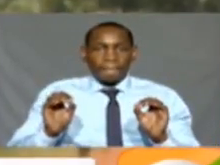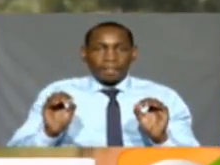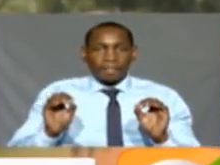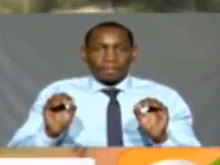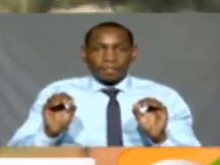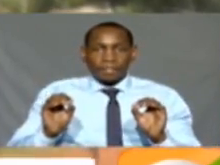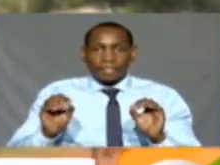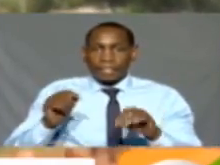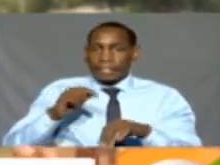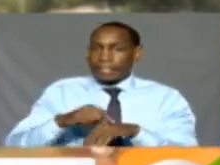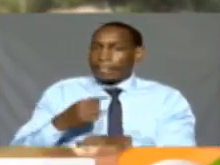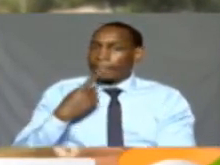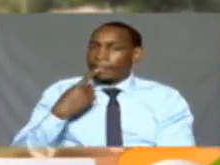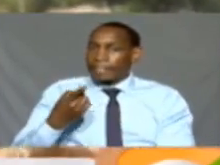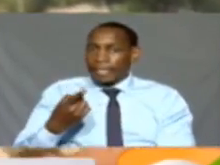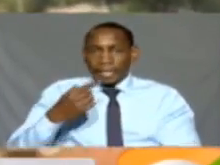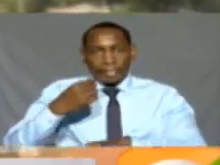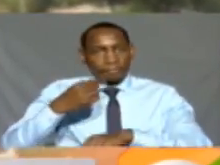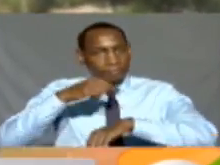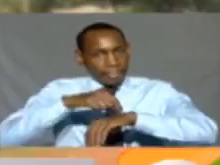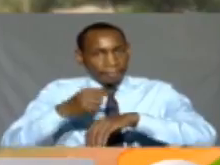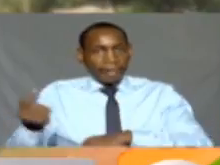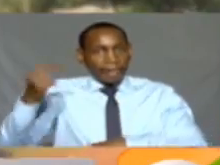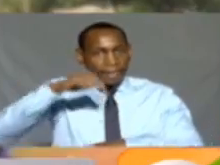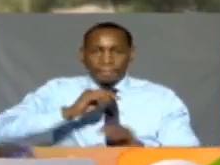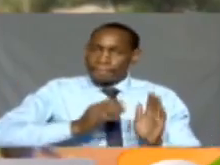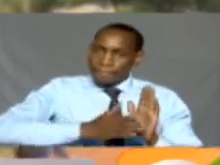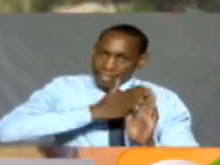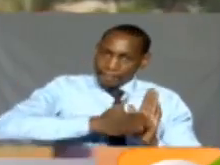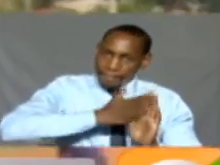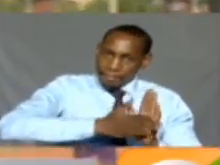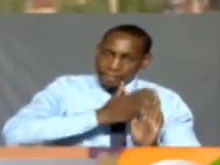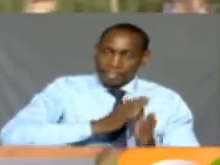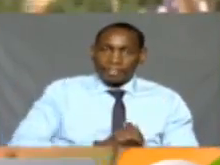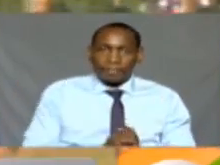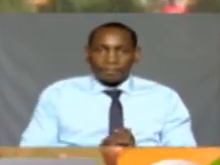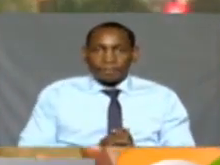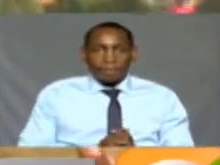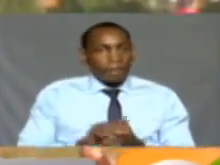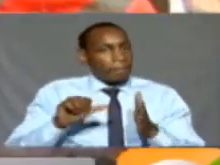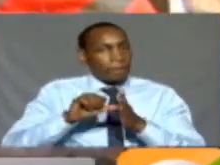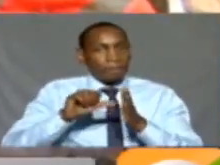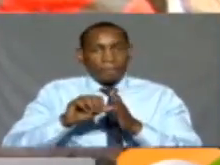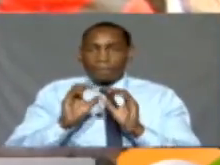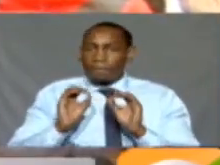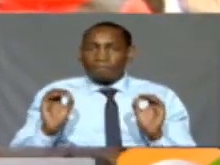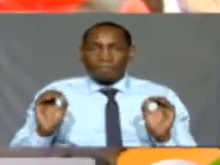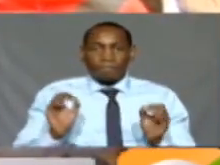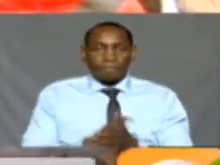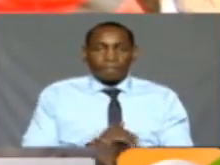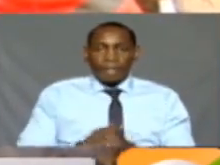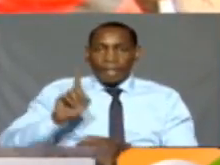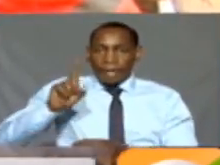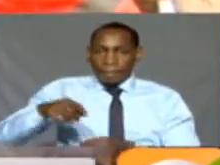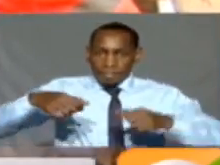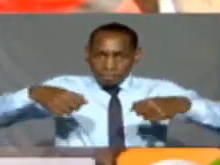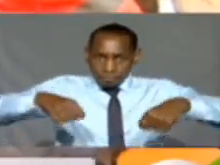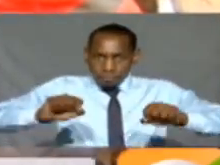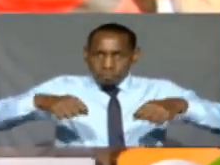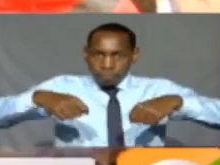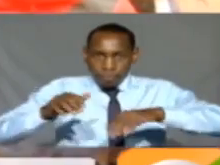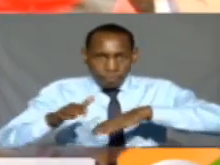Tena ukiambia kitu kwa saa anafika haraka. Ana shida yoyote. Lazima niende polepole.